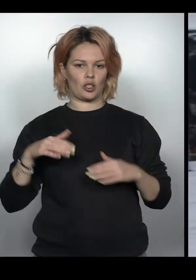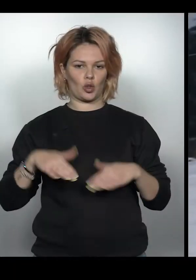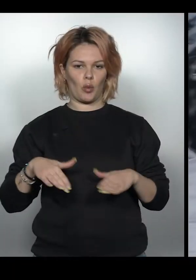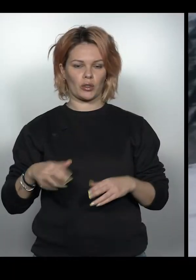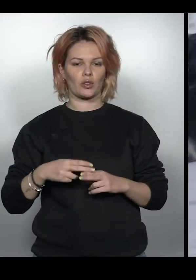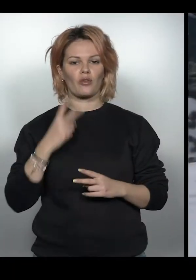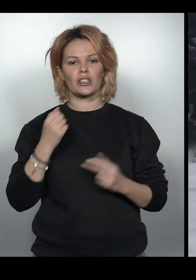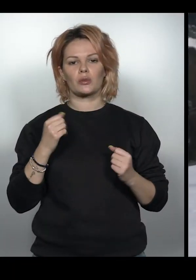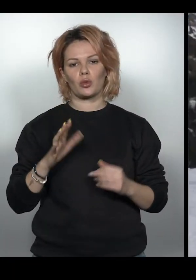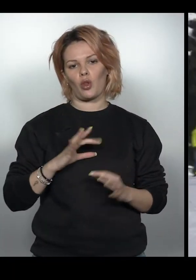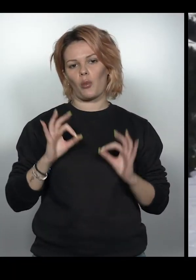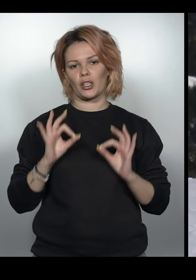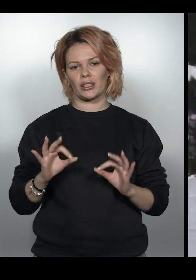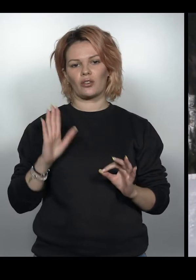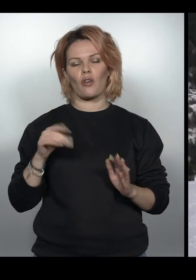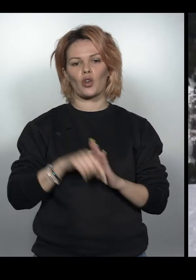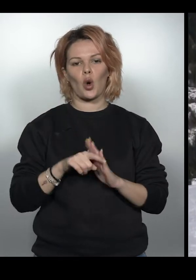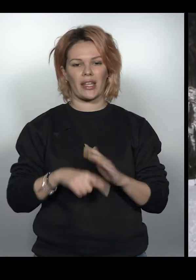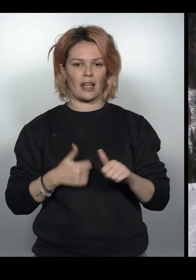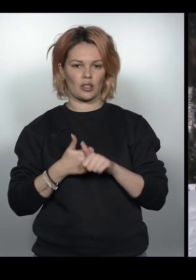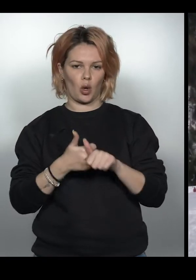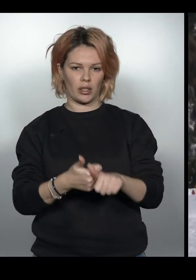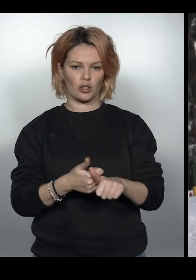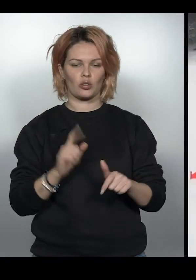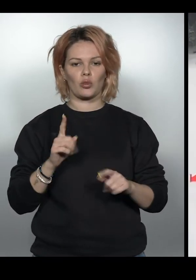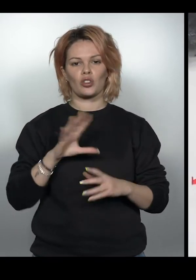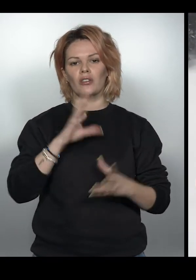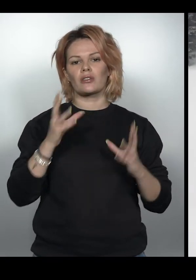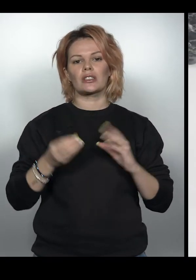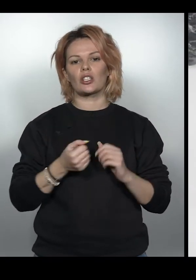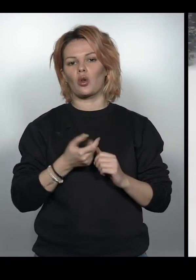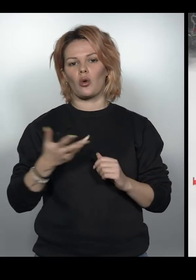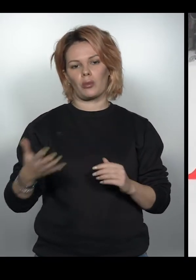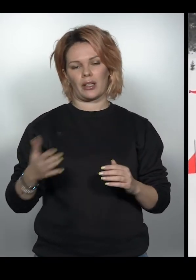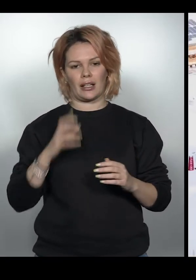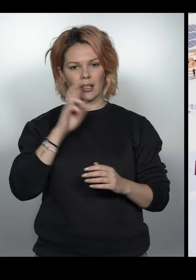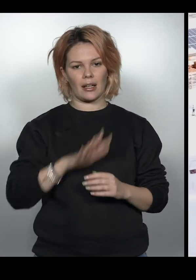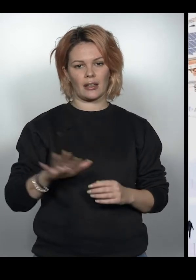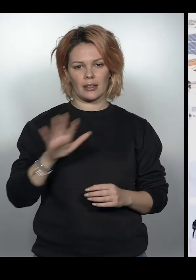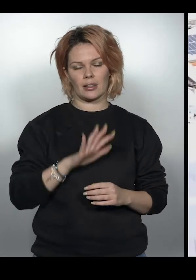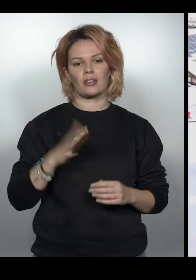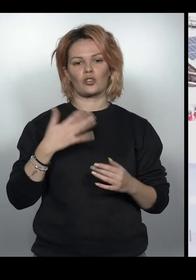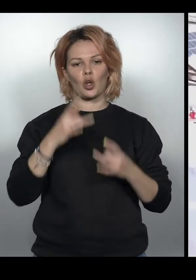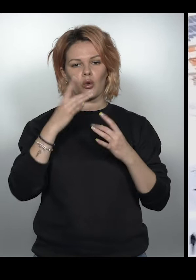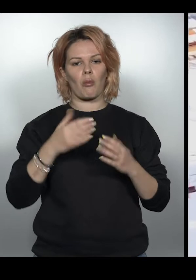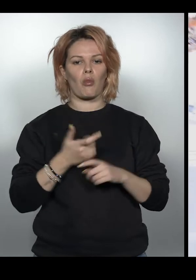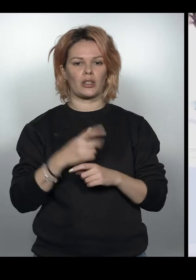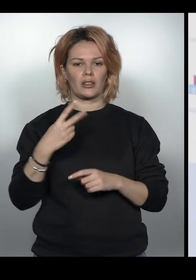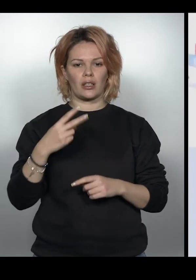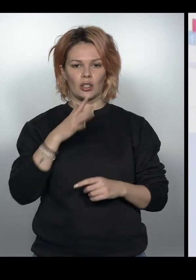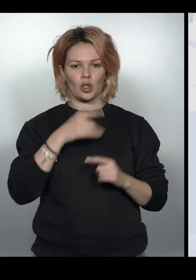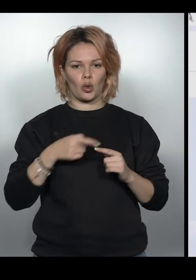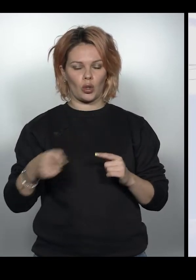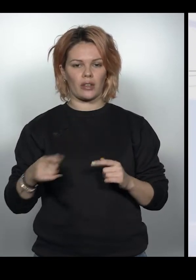У цьому виді спорту ми об'єктивно у ролі наздоганяючих, адже у цілому ряді країн він культивувався вже понад 20 років, а